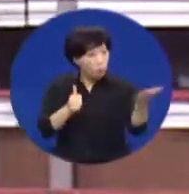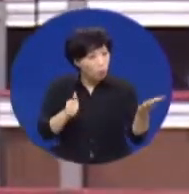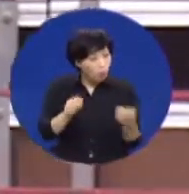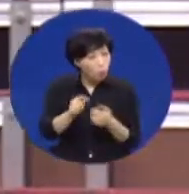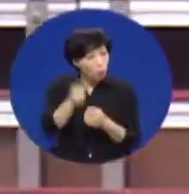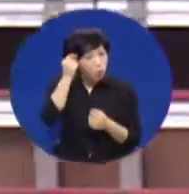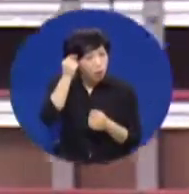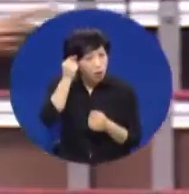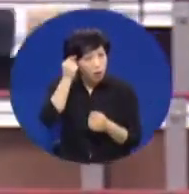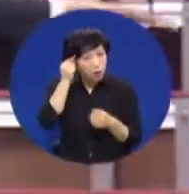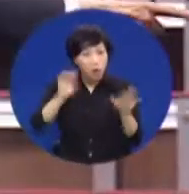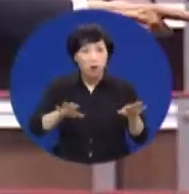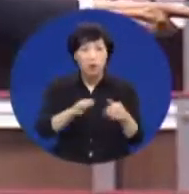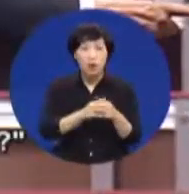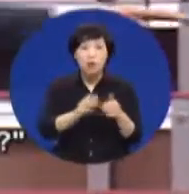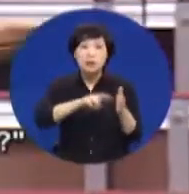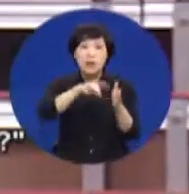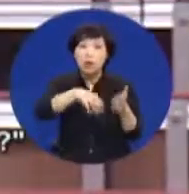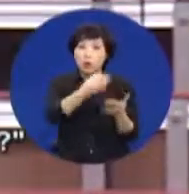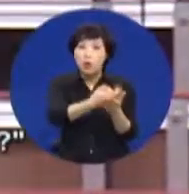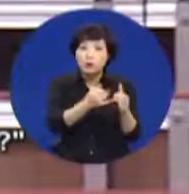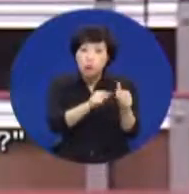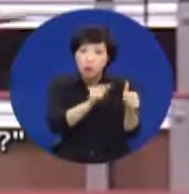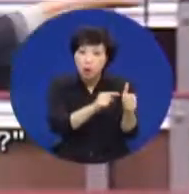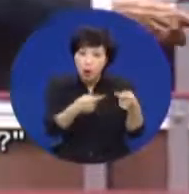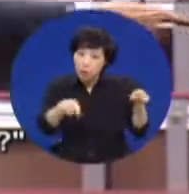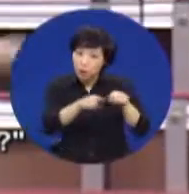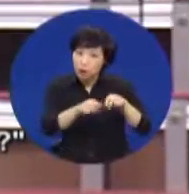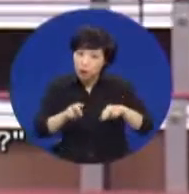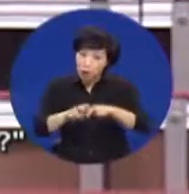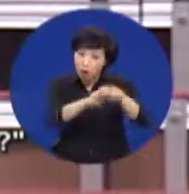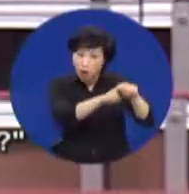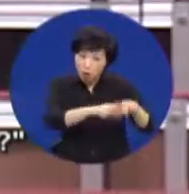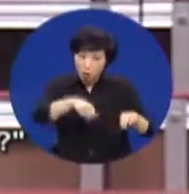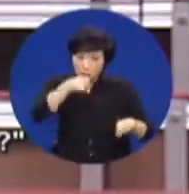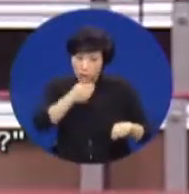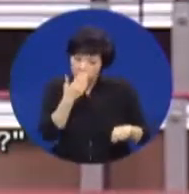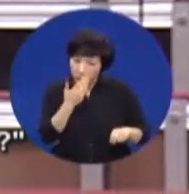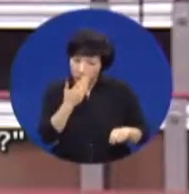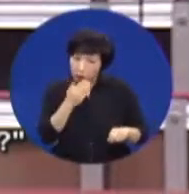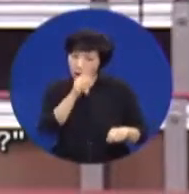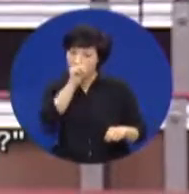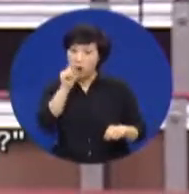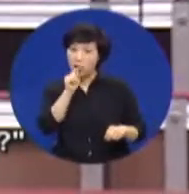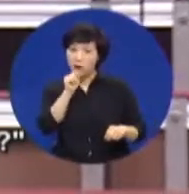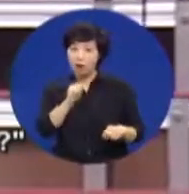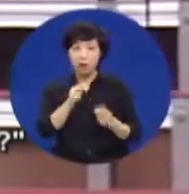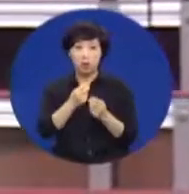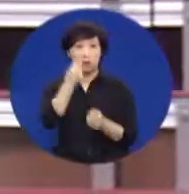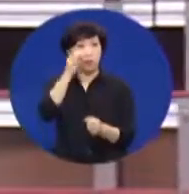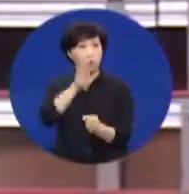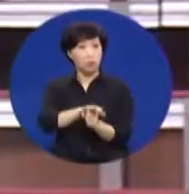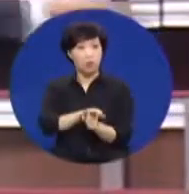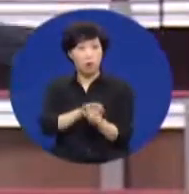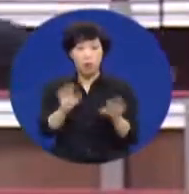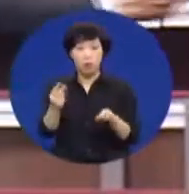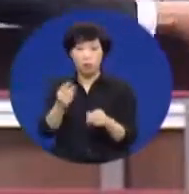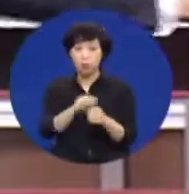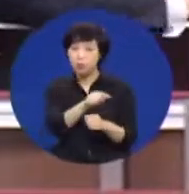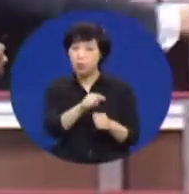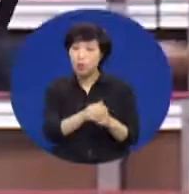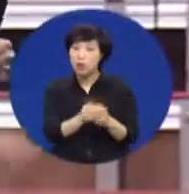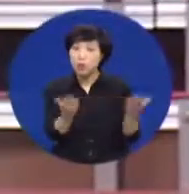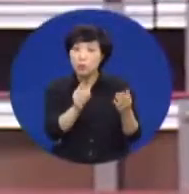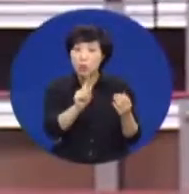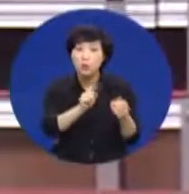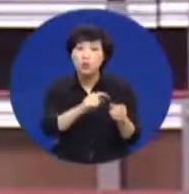노마다 마치는 저런 놈하고 같이 도대체 식사를 같이 하냐 저런 놈하고 과부들하고 못된 짓만 하고